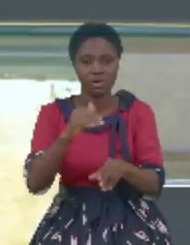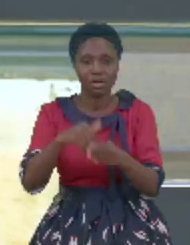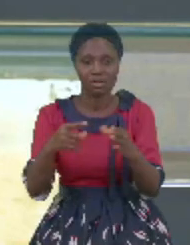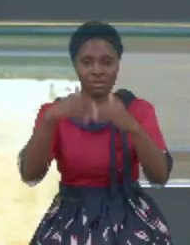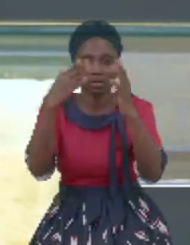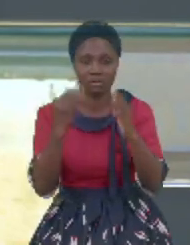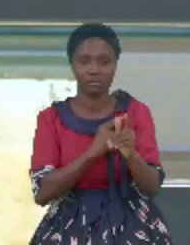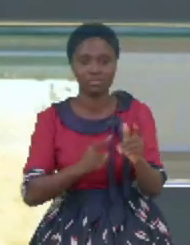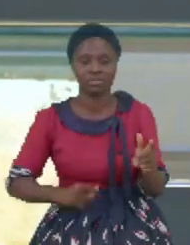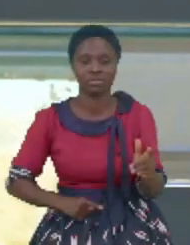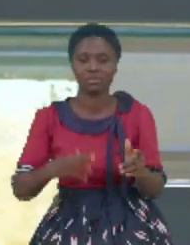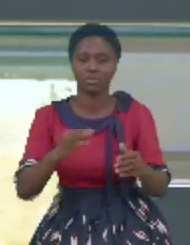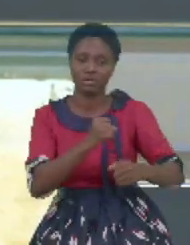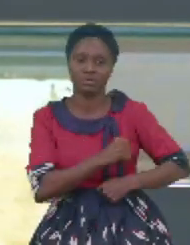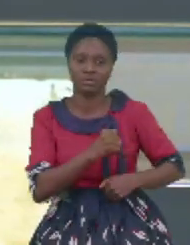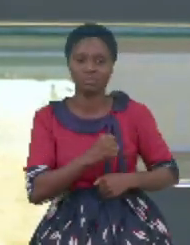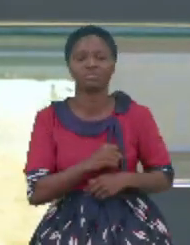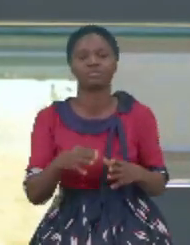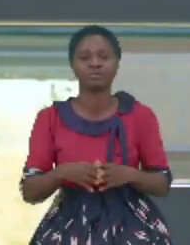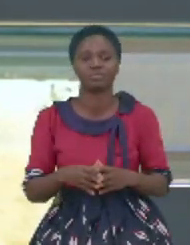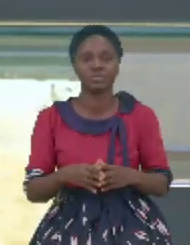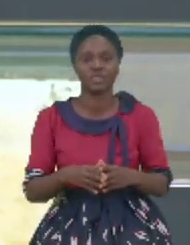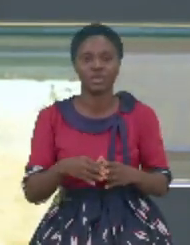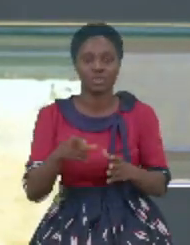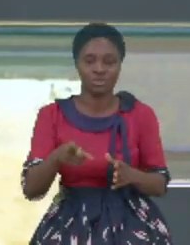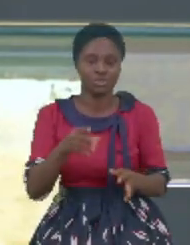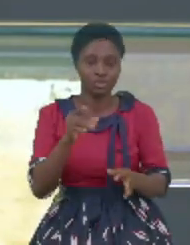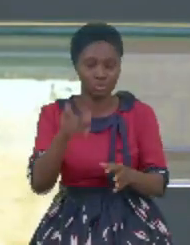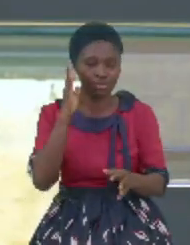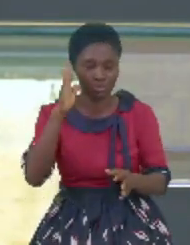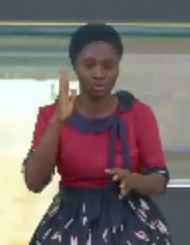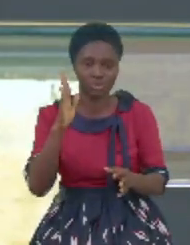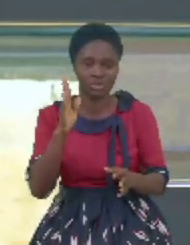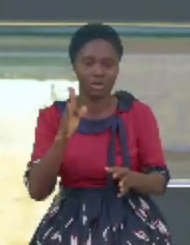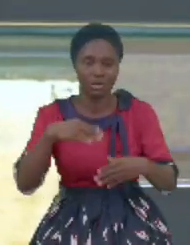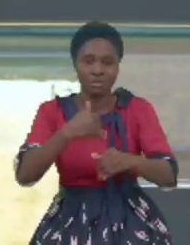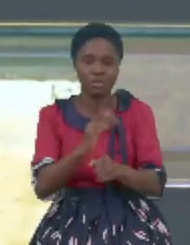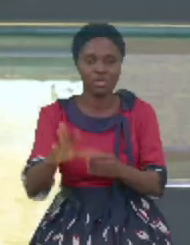esprit doit être réveillé avant que tu ne te mettes à l'œuvre.